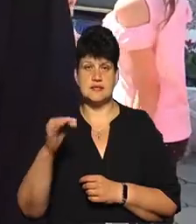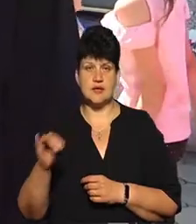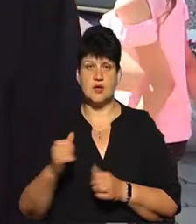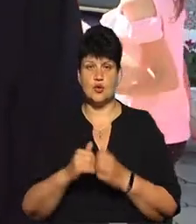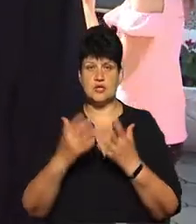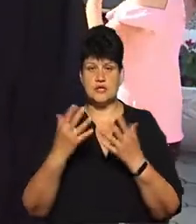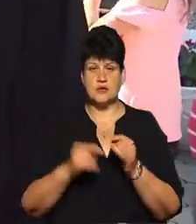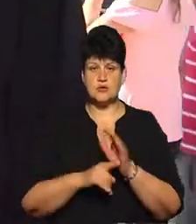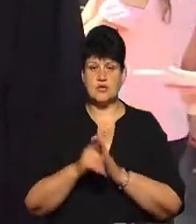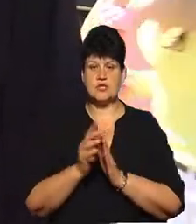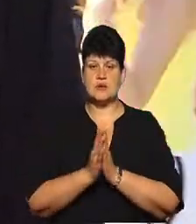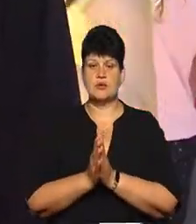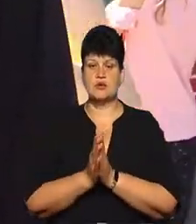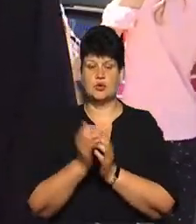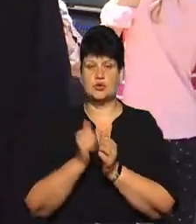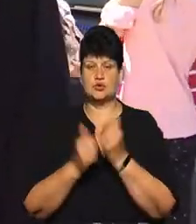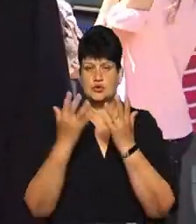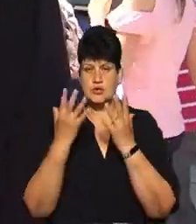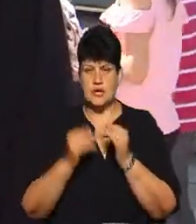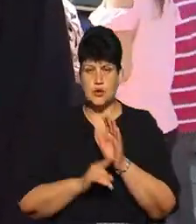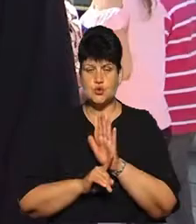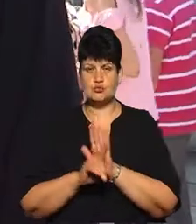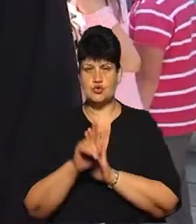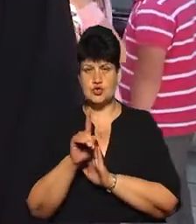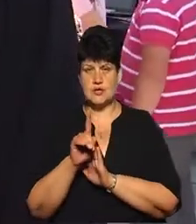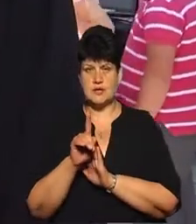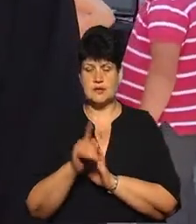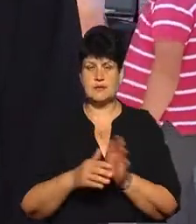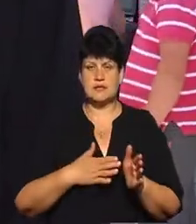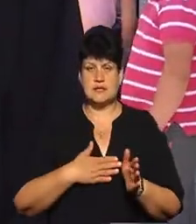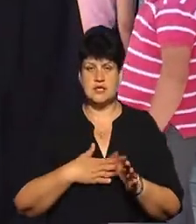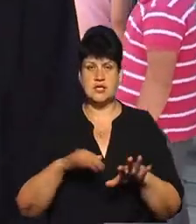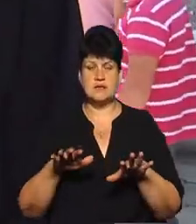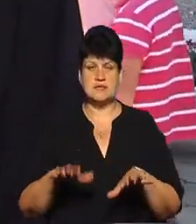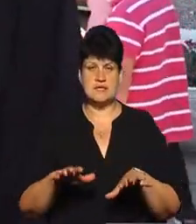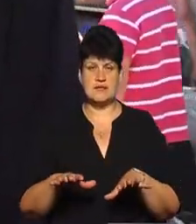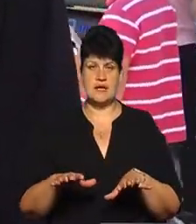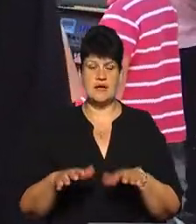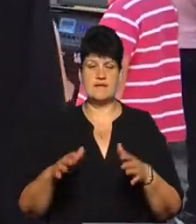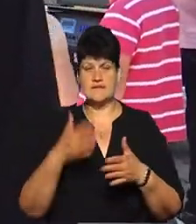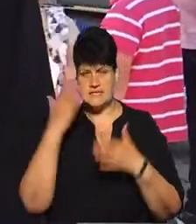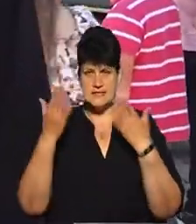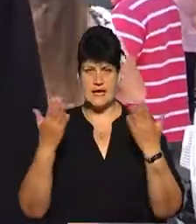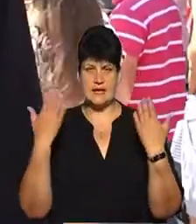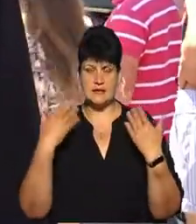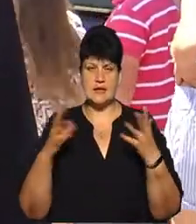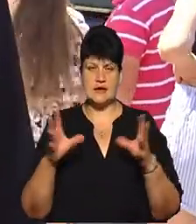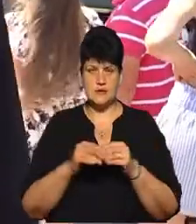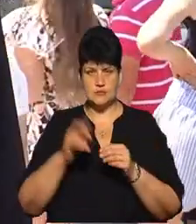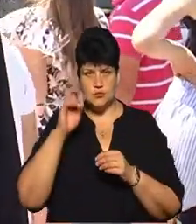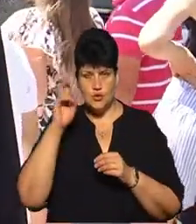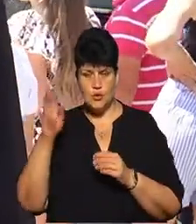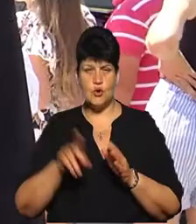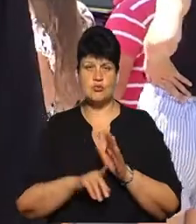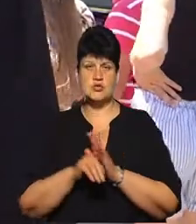Ми кожного дня розпочинаємо наші веселі канікули справді з Богом, бо розпочинаємо їх із святої літургії